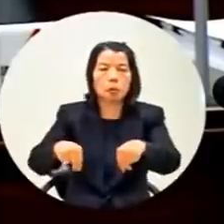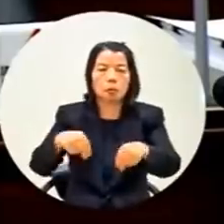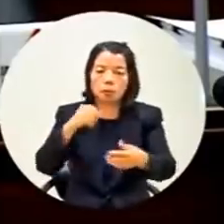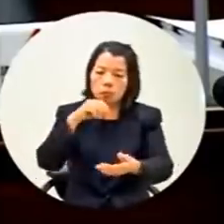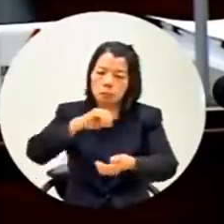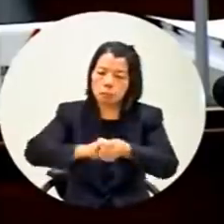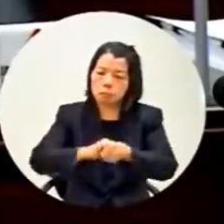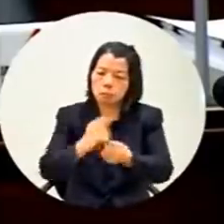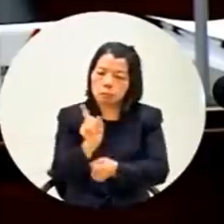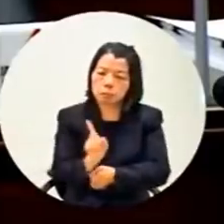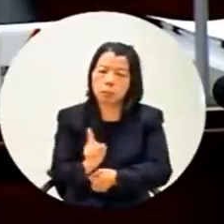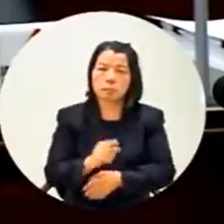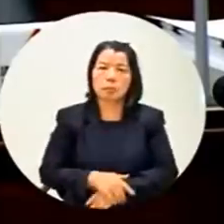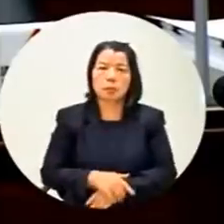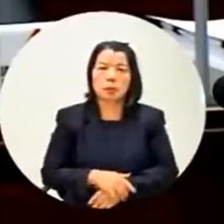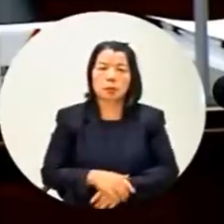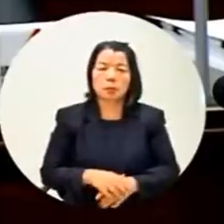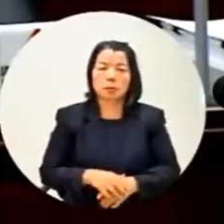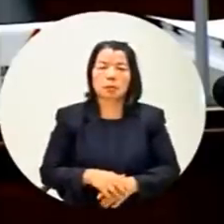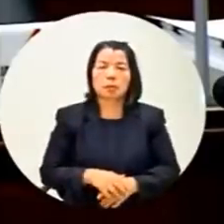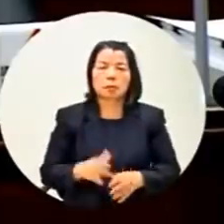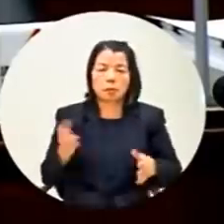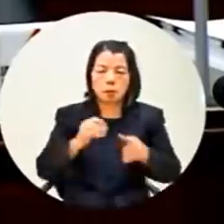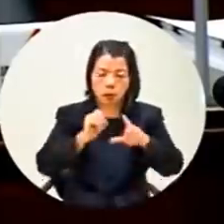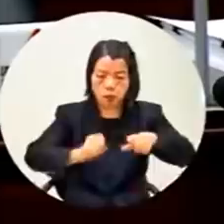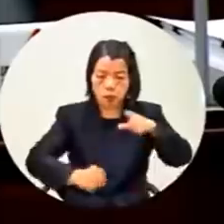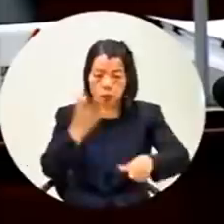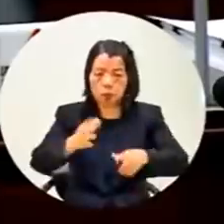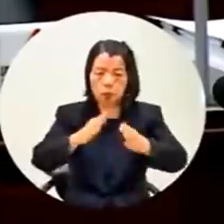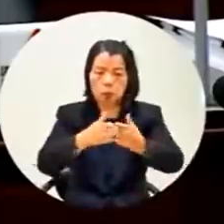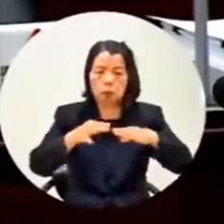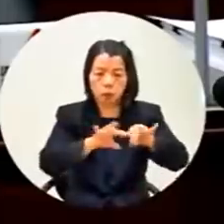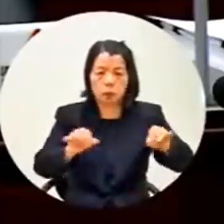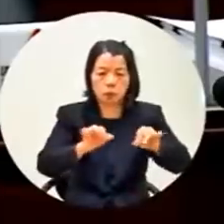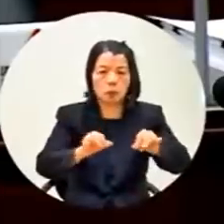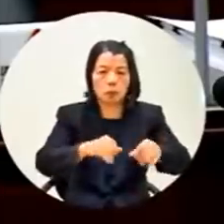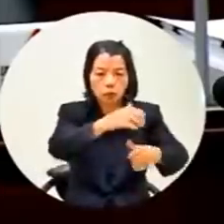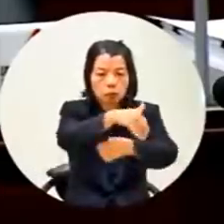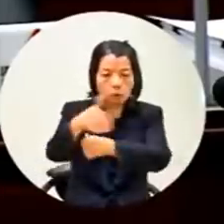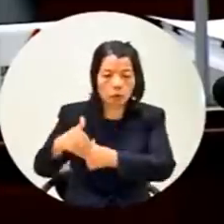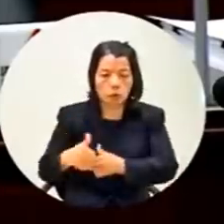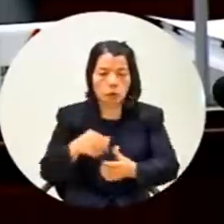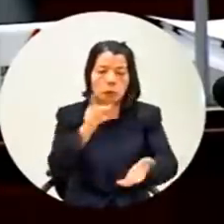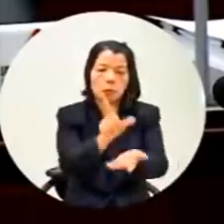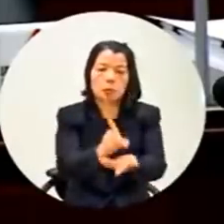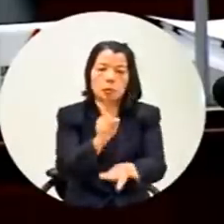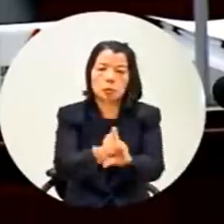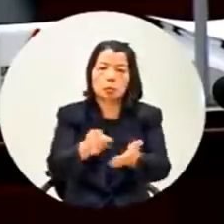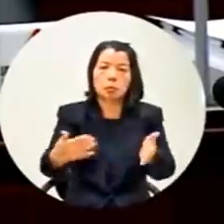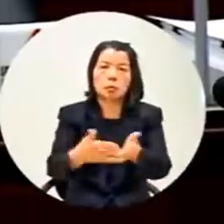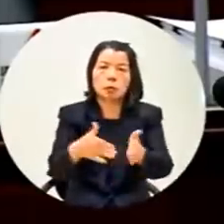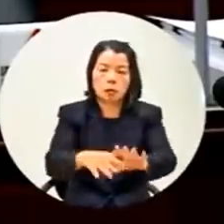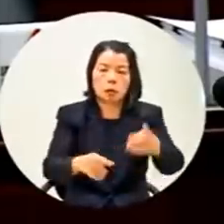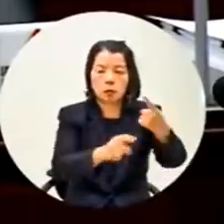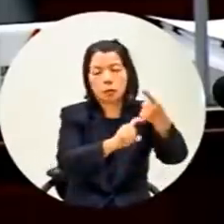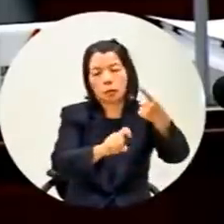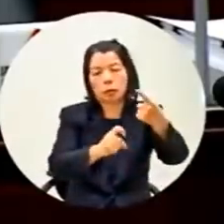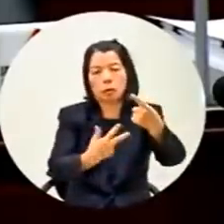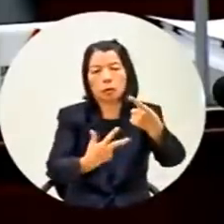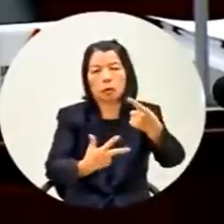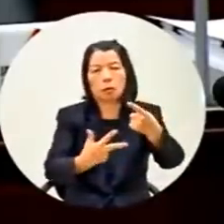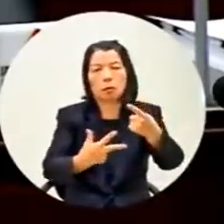12月2号果然就公告土地招租，而且1月17号庆富公